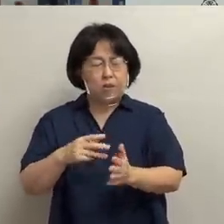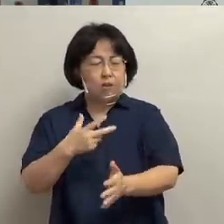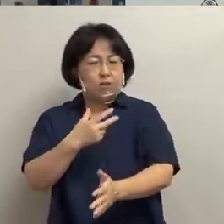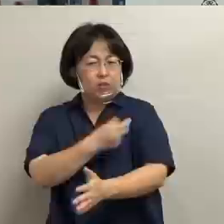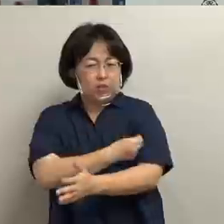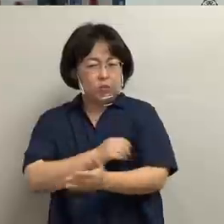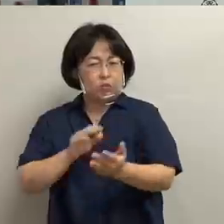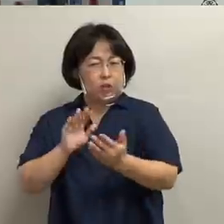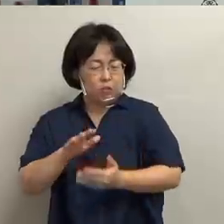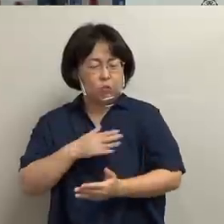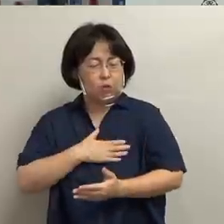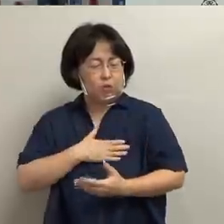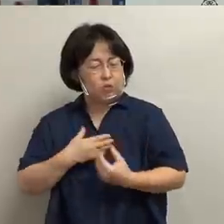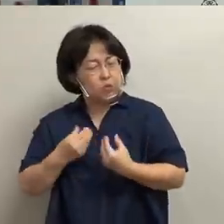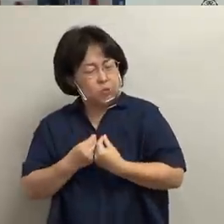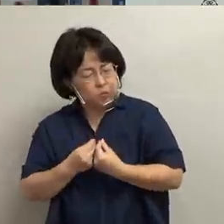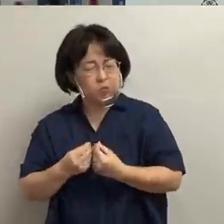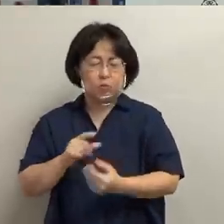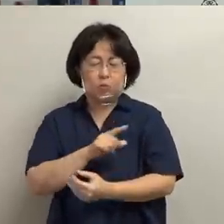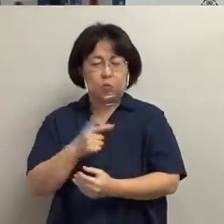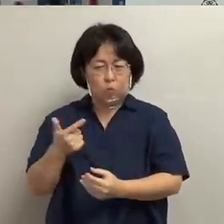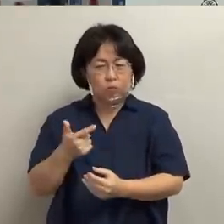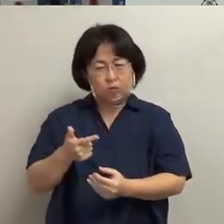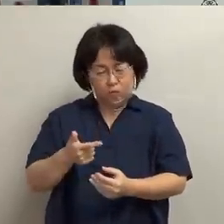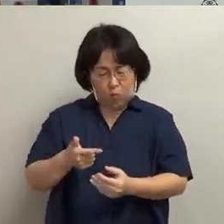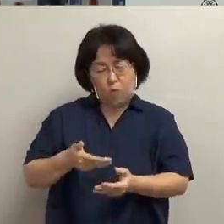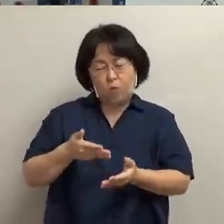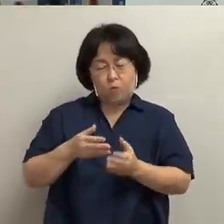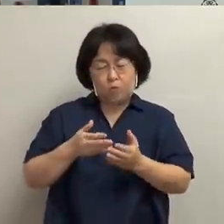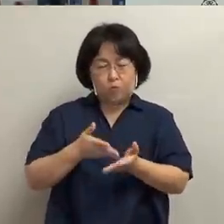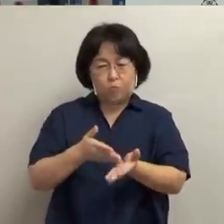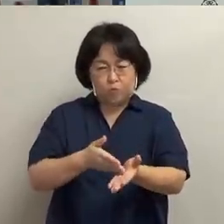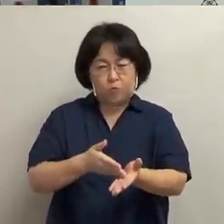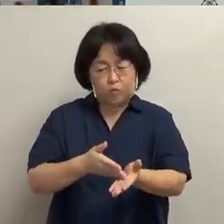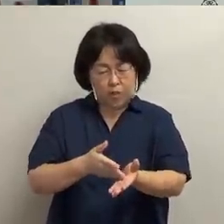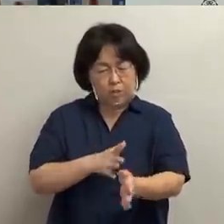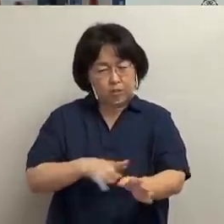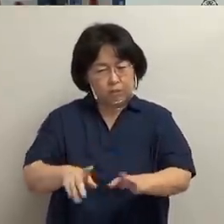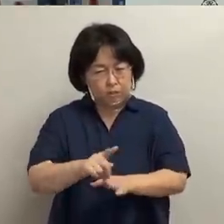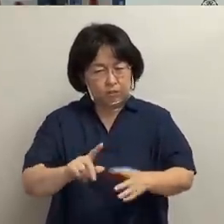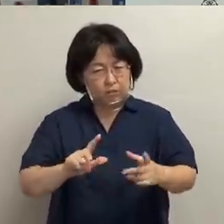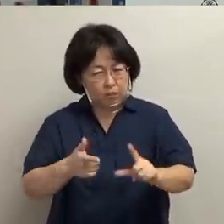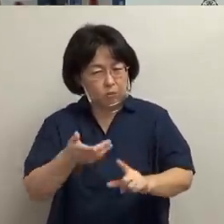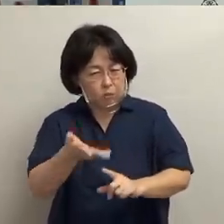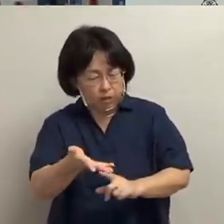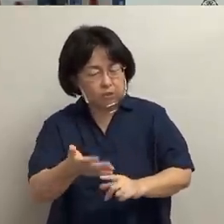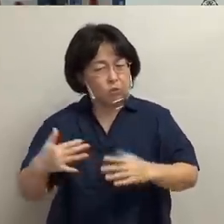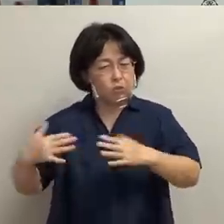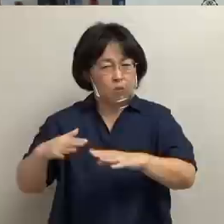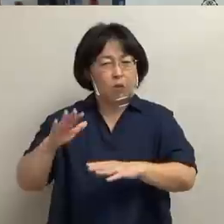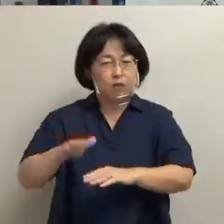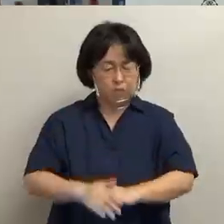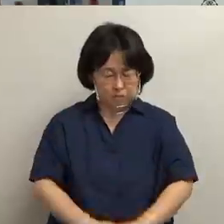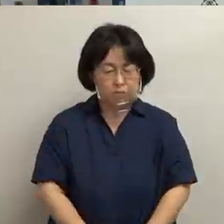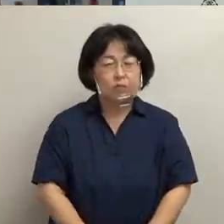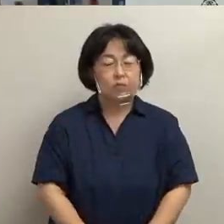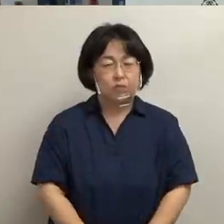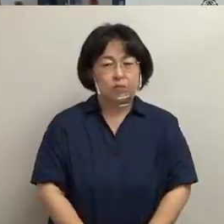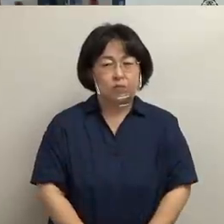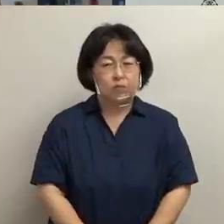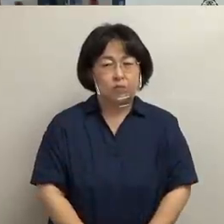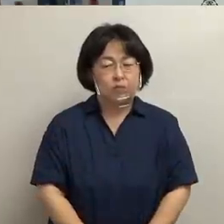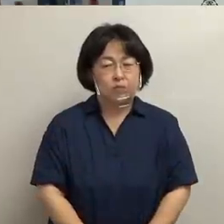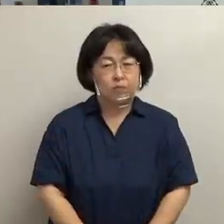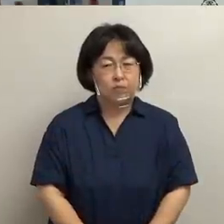先決ではないかみたいなあの話が出てましてあの子のスライドにあの生主に関する正しい知識を持ってもらうためにっていうのが